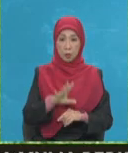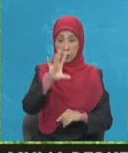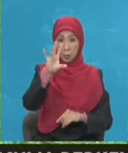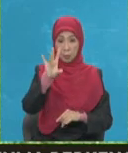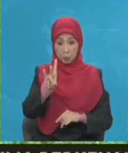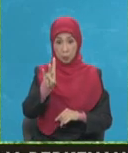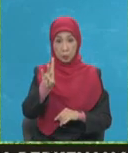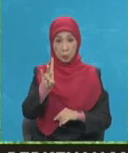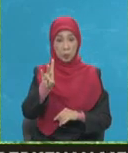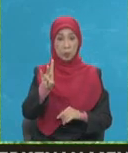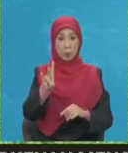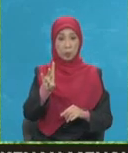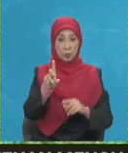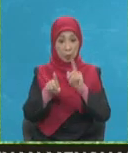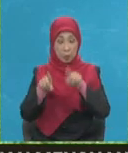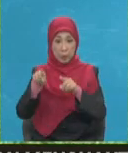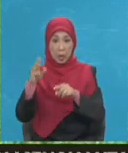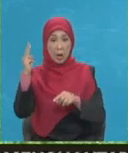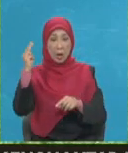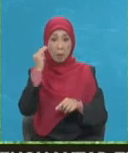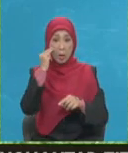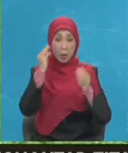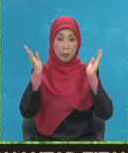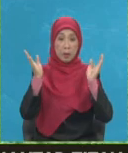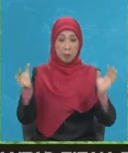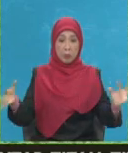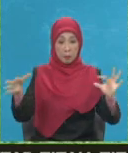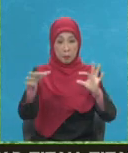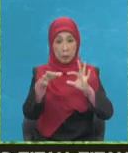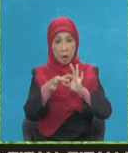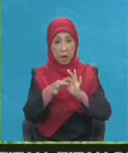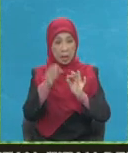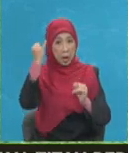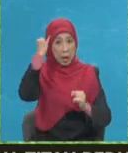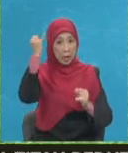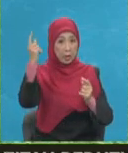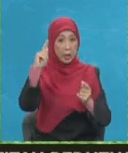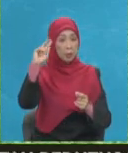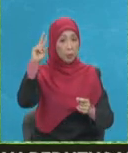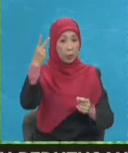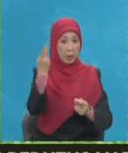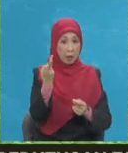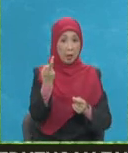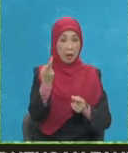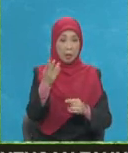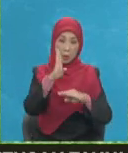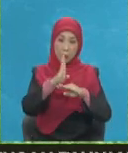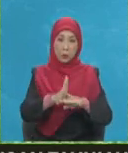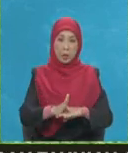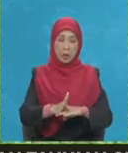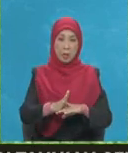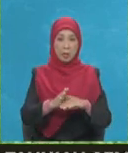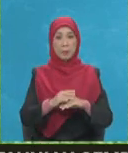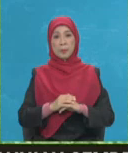7 puak ini dapat menjalinkan silaturahim dan bertukar pikiran tentang kebudayaan